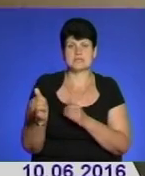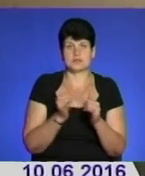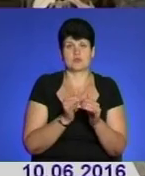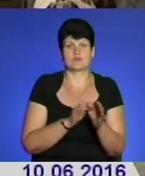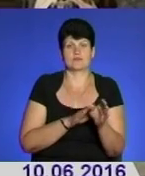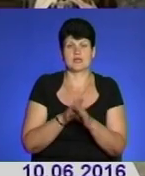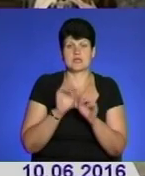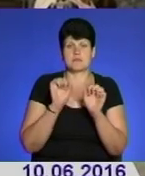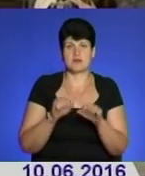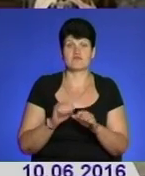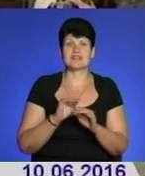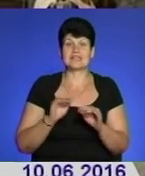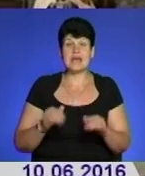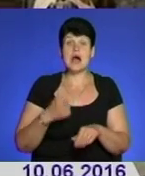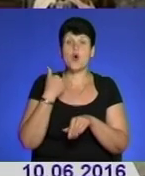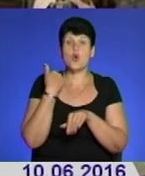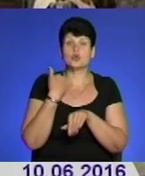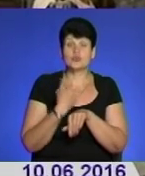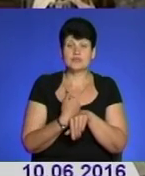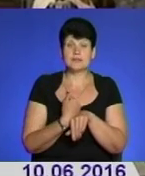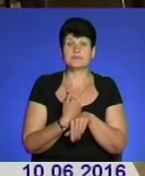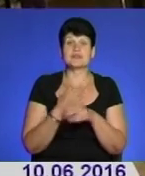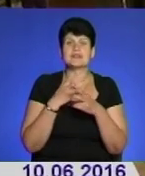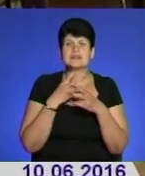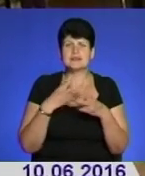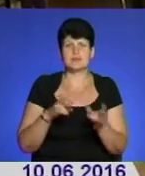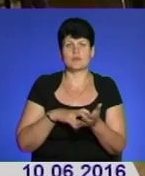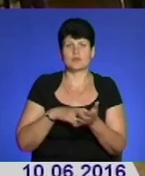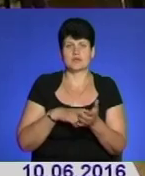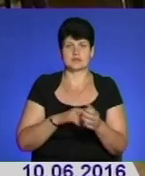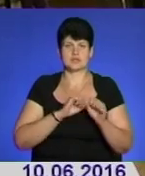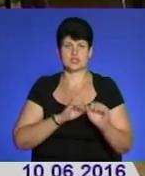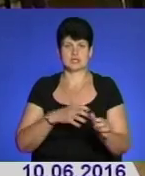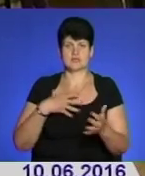дітей. Та основне, кажуть діти, не слід боятися відстоювати свої права.